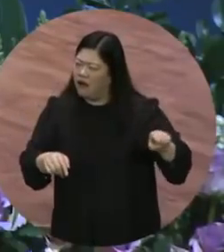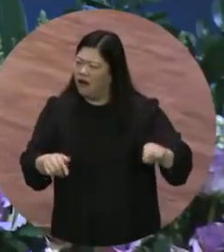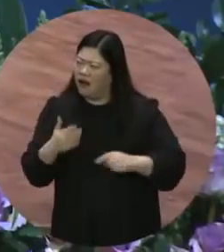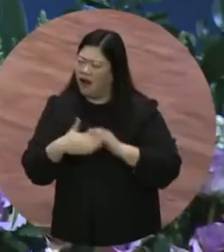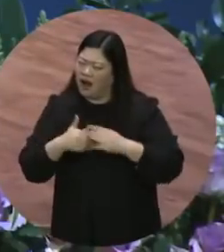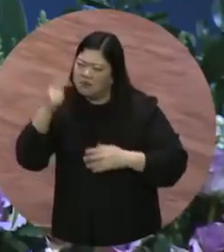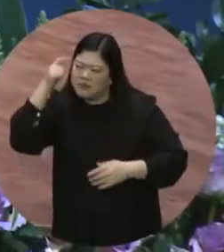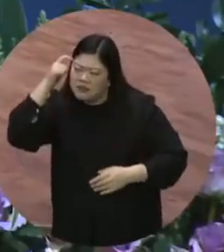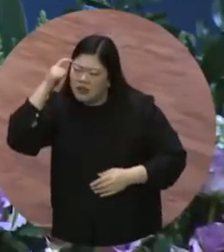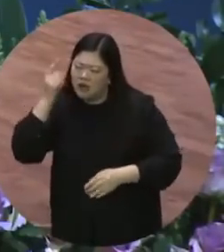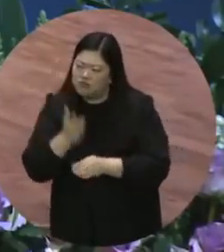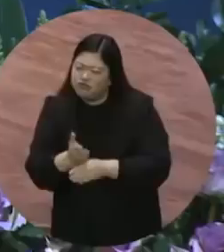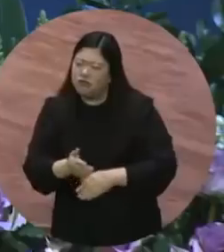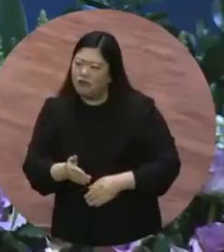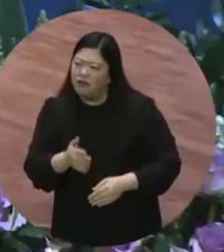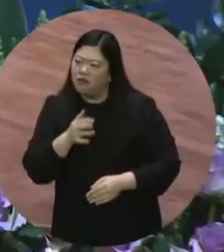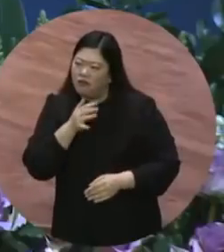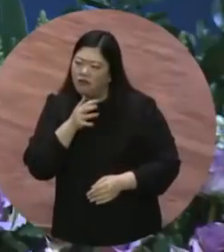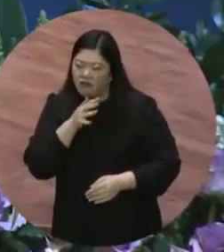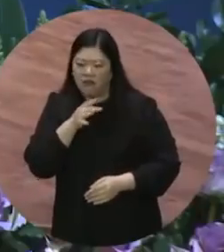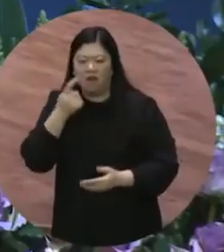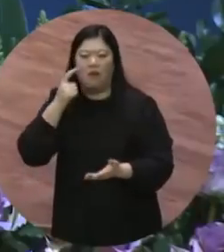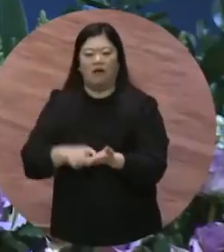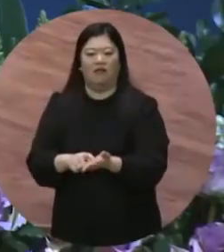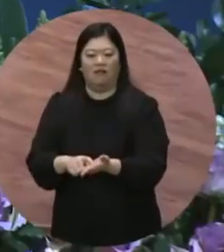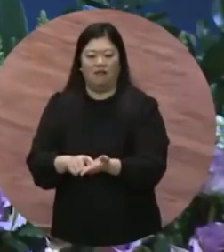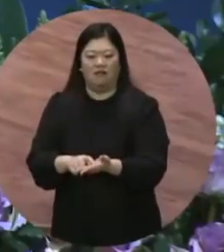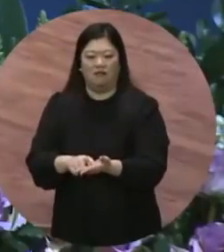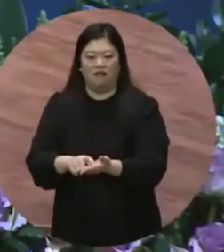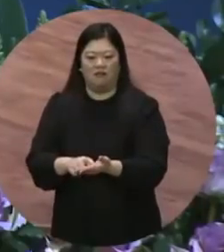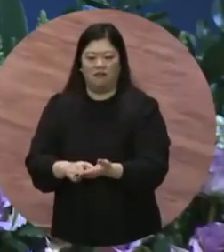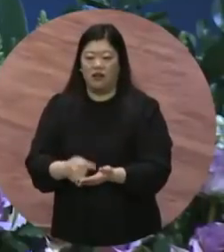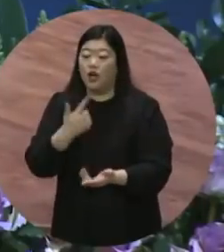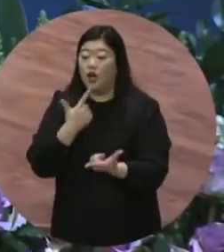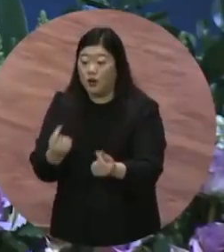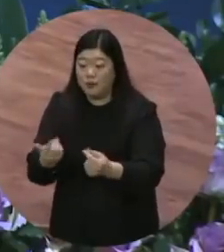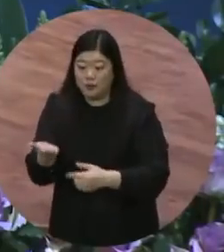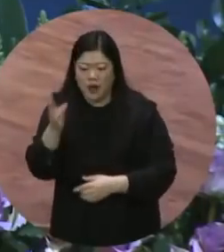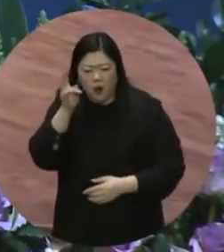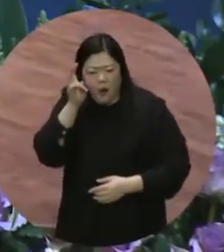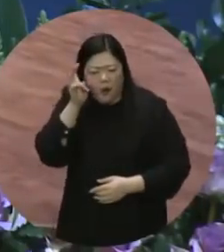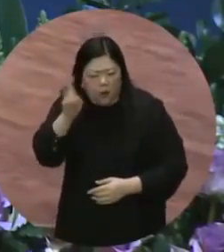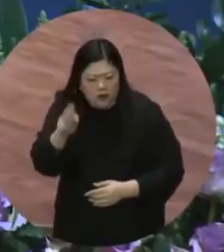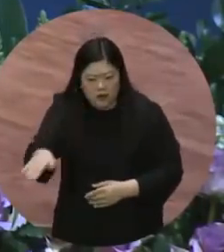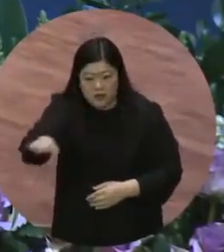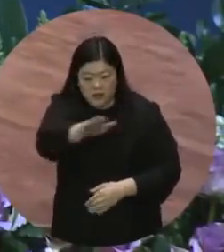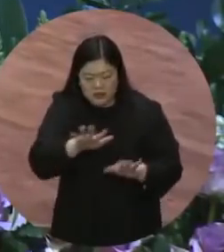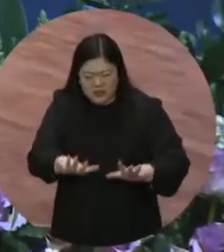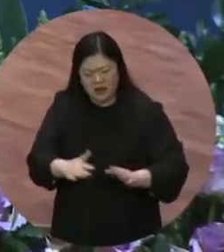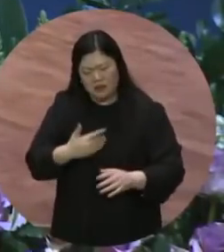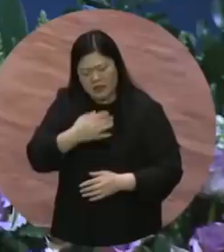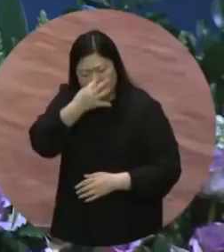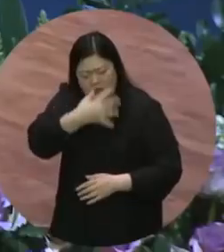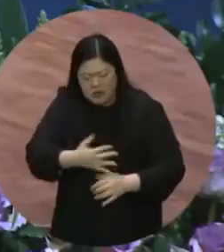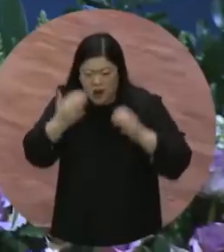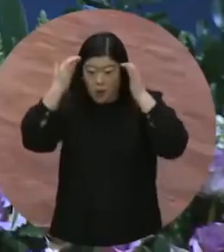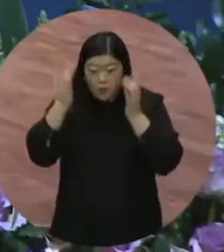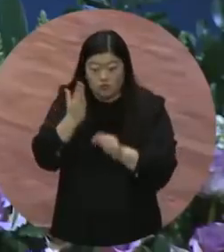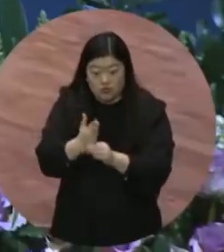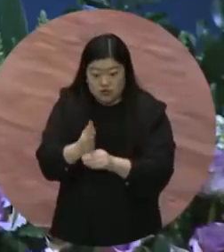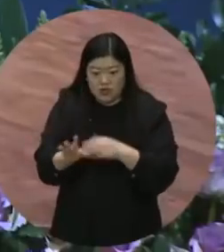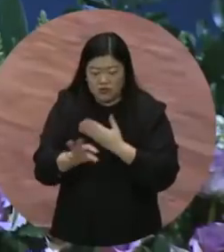속에서 내가 내게 지시할 땅으로 가라. 하나님 머뭇거리지 말고 하나님 어둥쩡한 상태 있지 말고